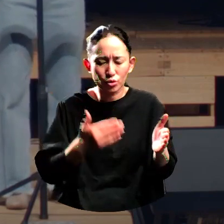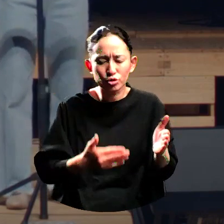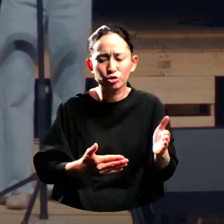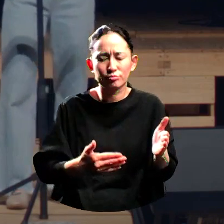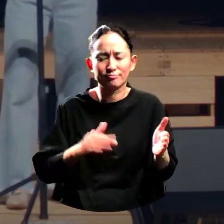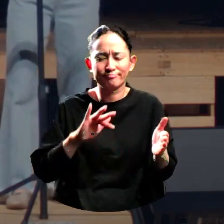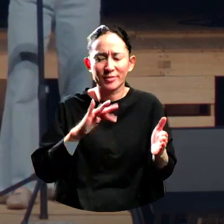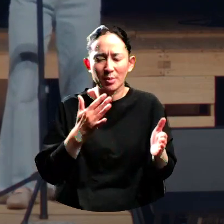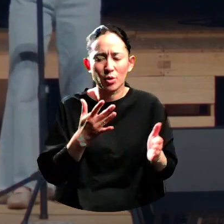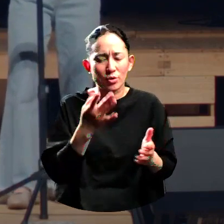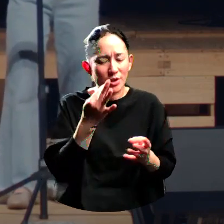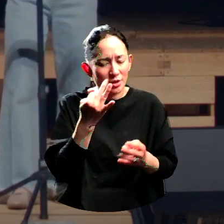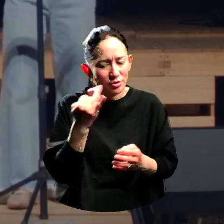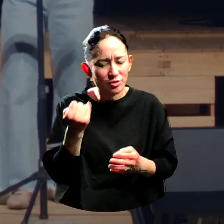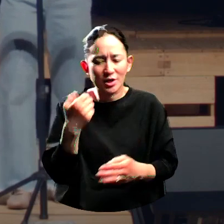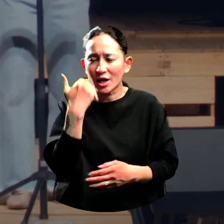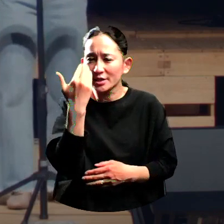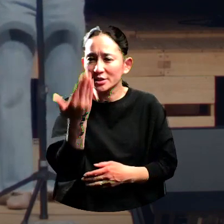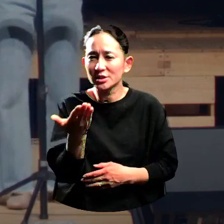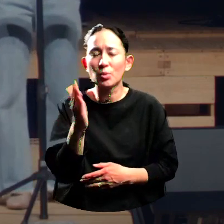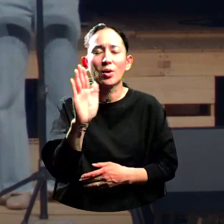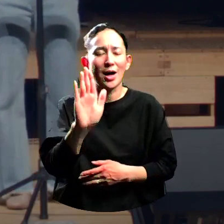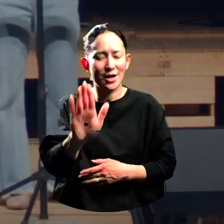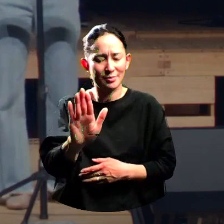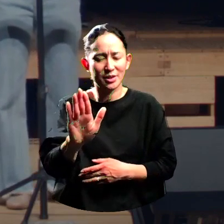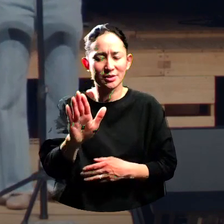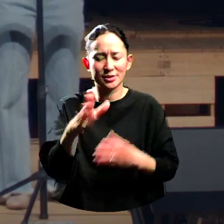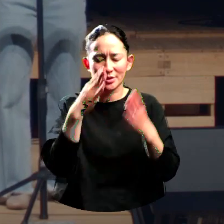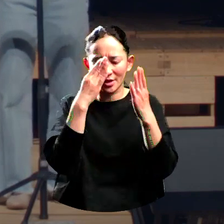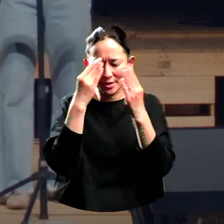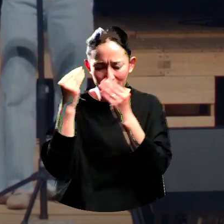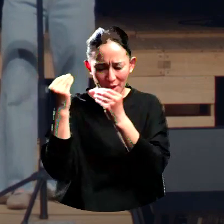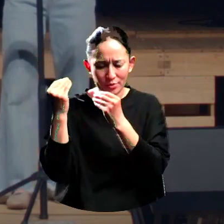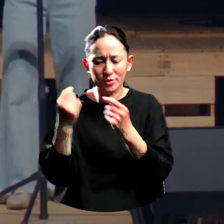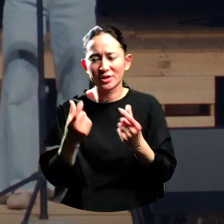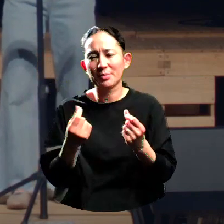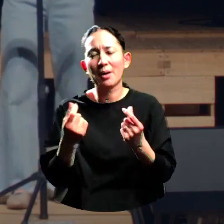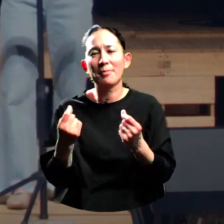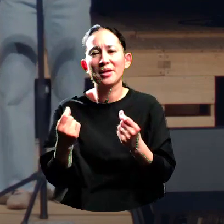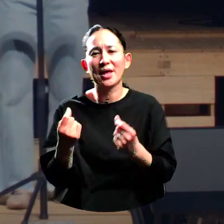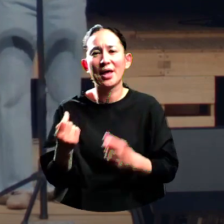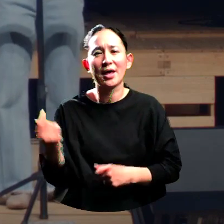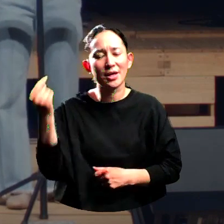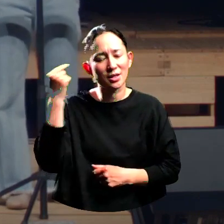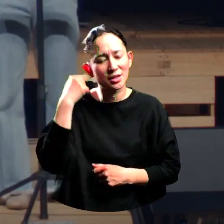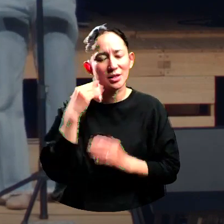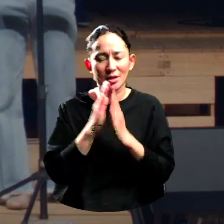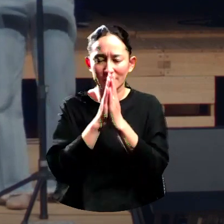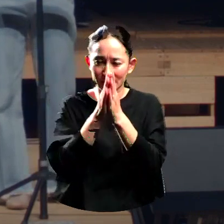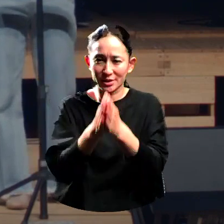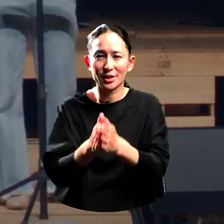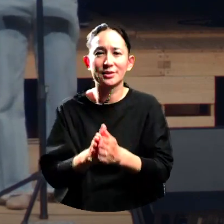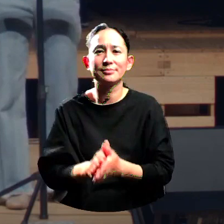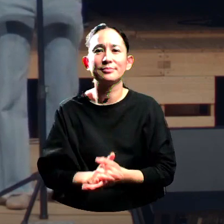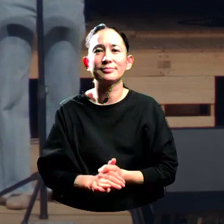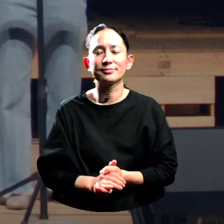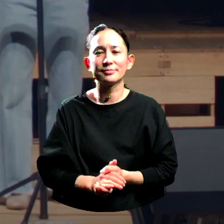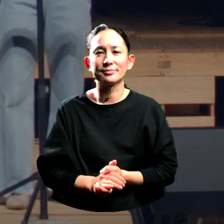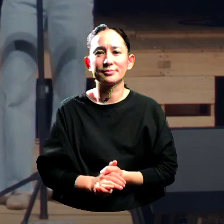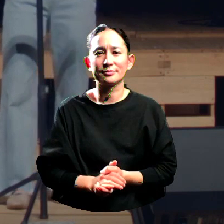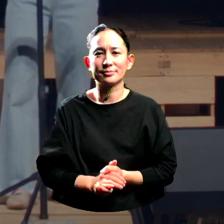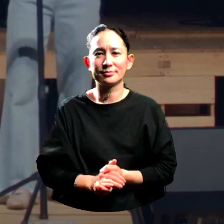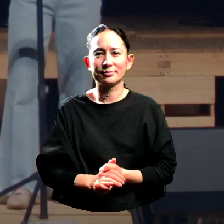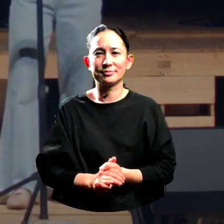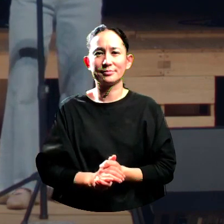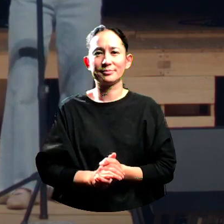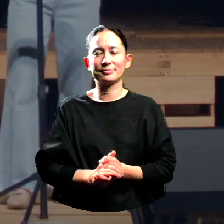します。目を閉じたまま聞いてください。 We're still in the middle of a prayer, but I would like to ask everyone a few questions. Please